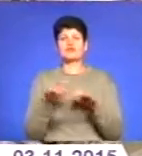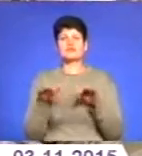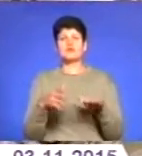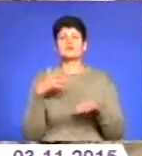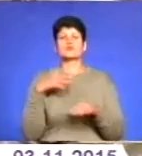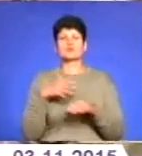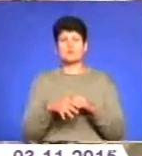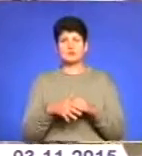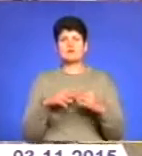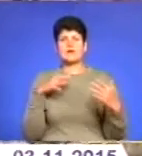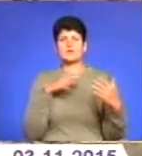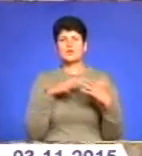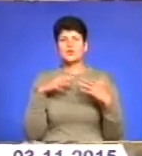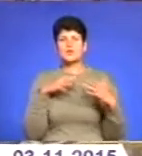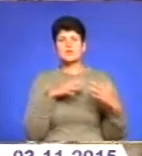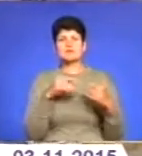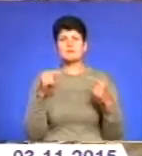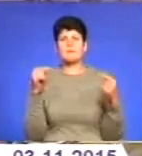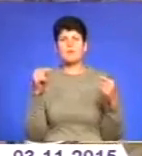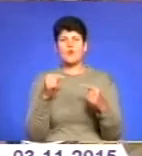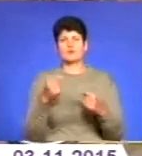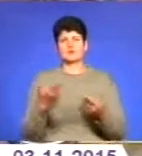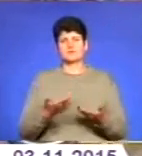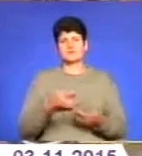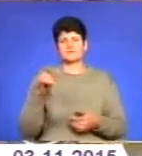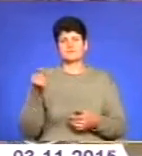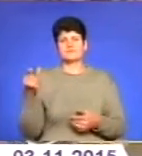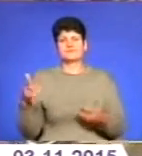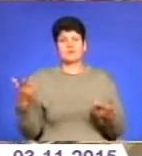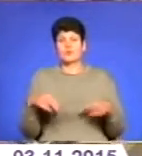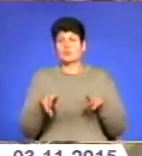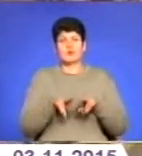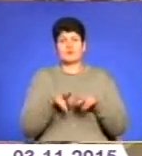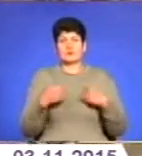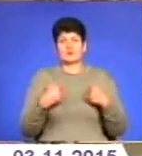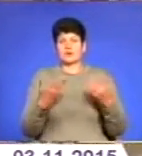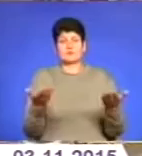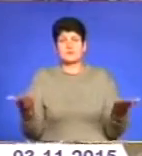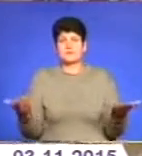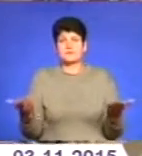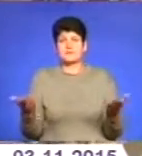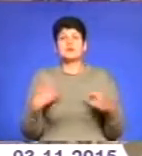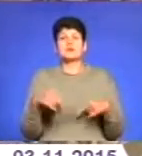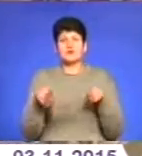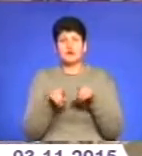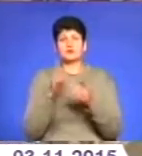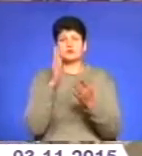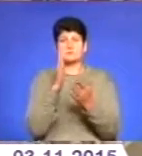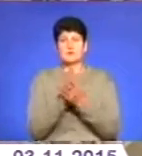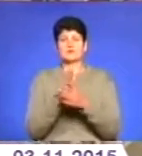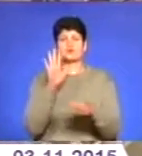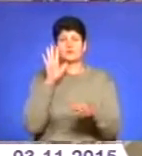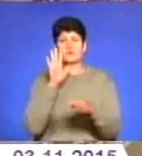що ти воюєш проти, теж проти живої сили, проти людей таких самих, як ми, які теж мають якісь